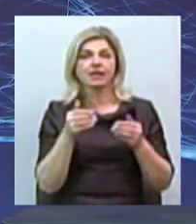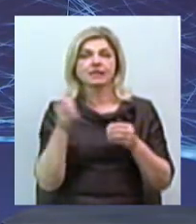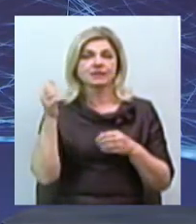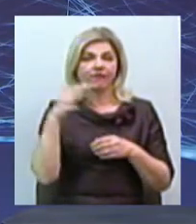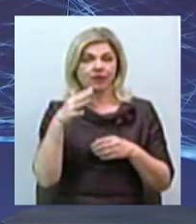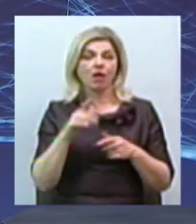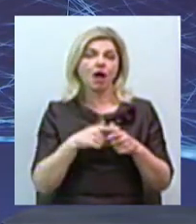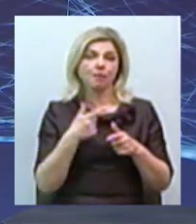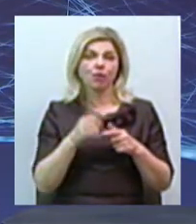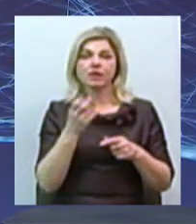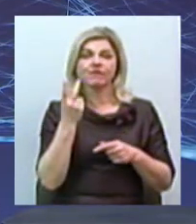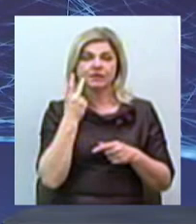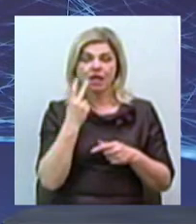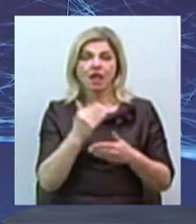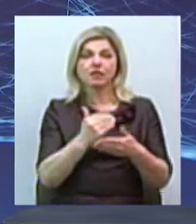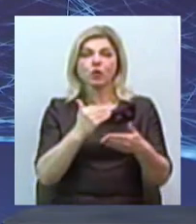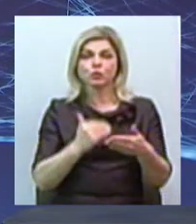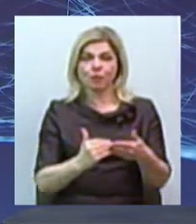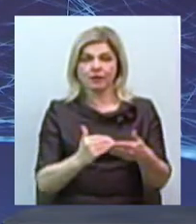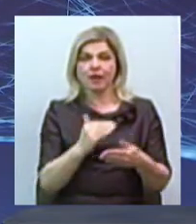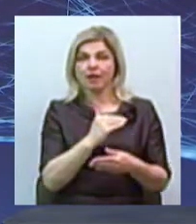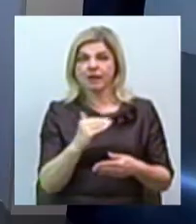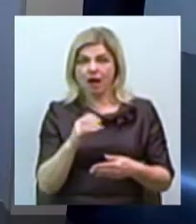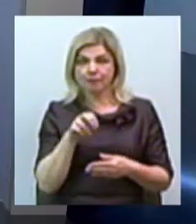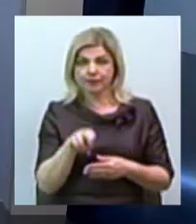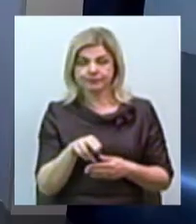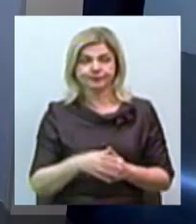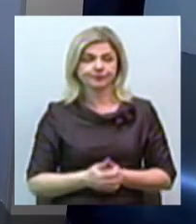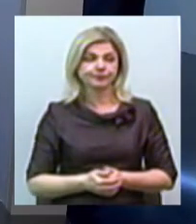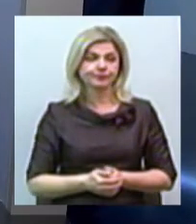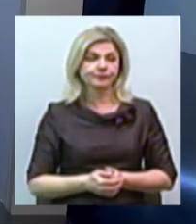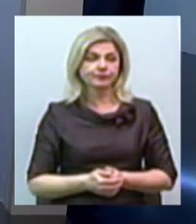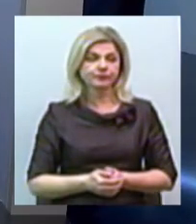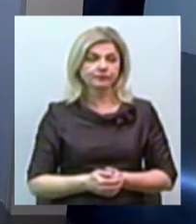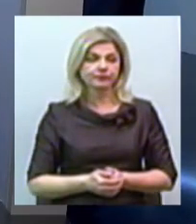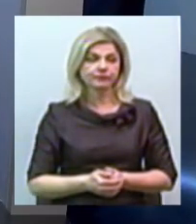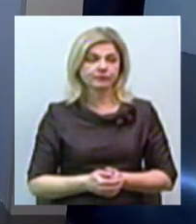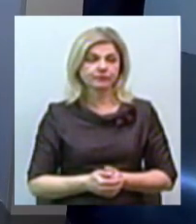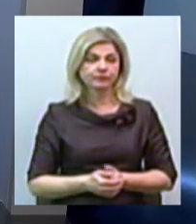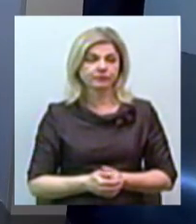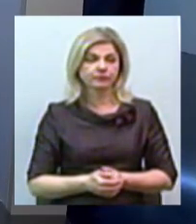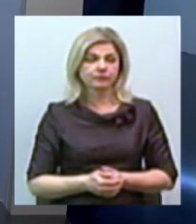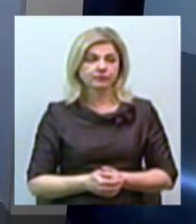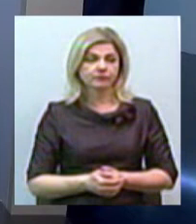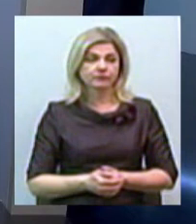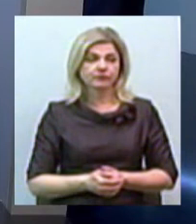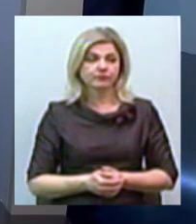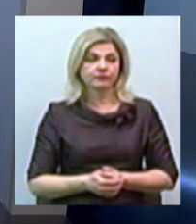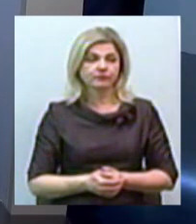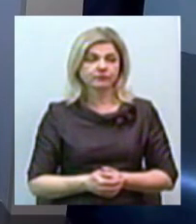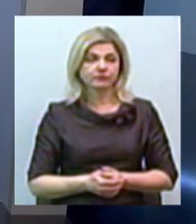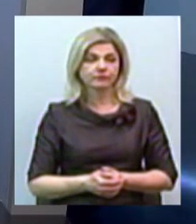завжди до наступного етапу. Наступний етап він був і включав